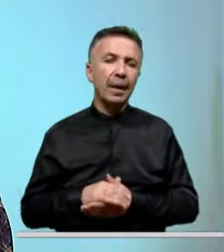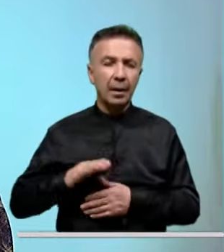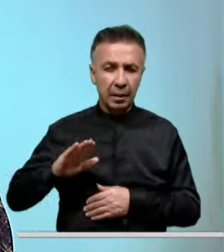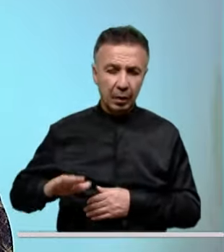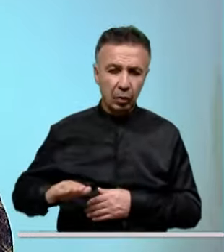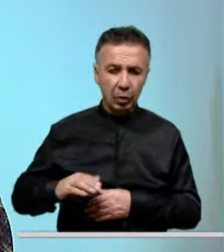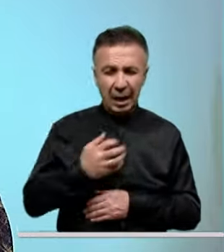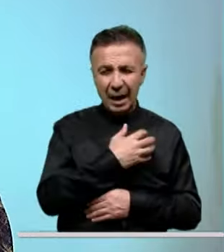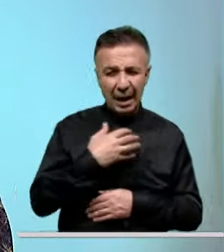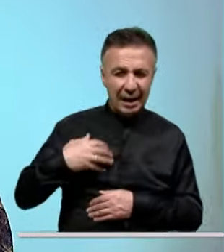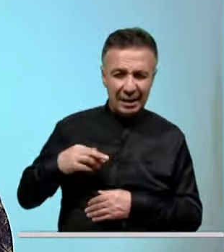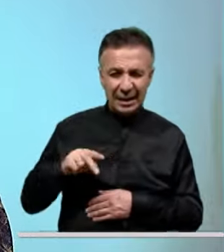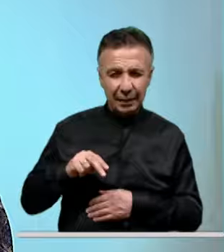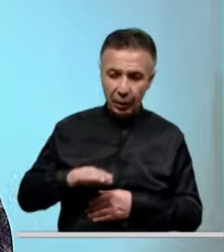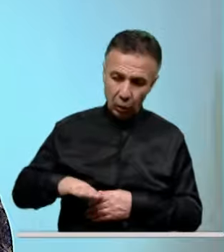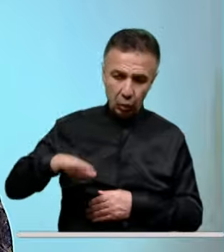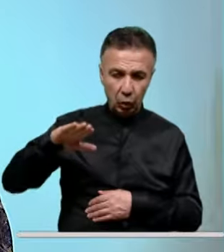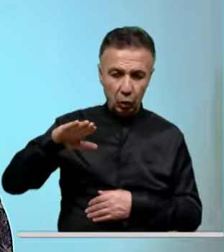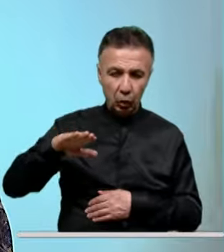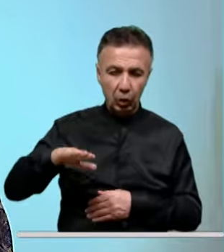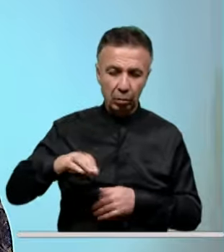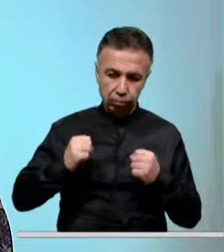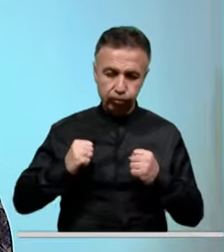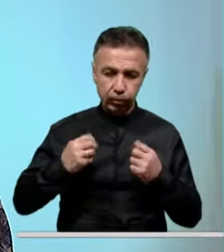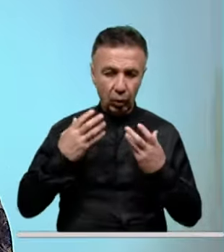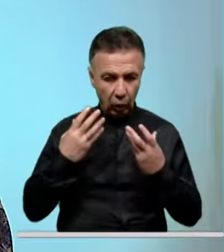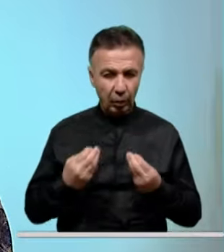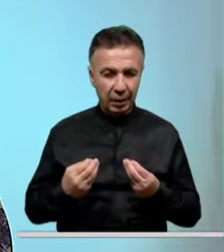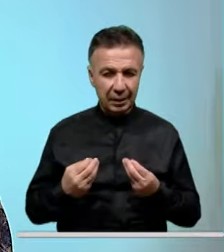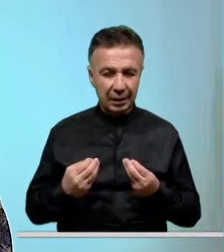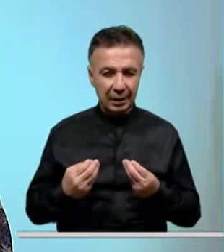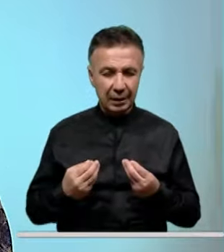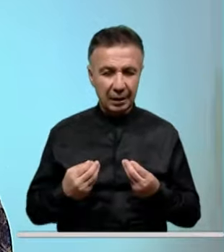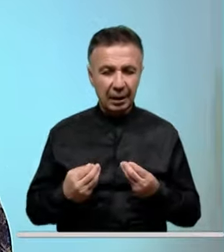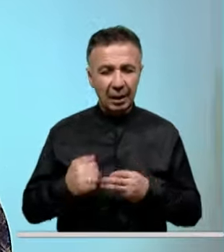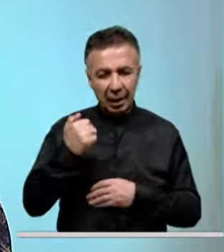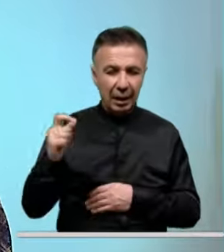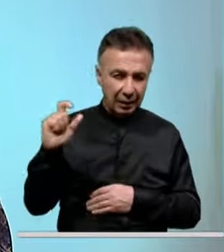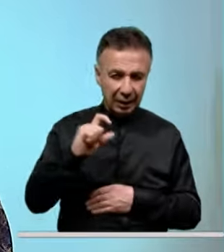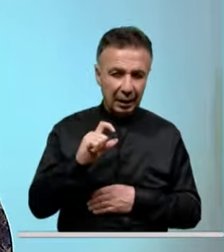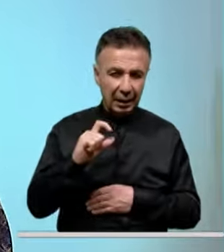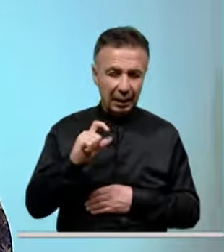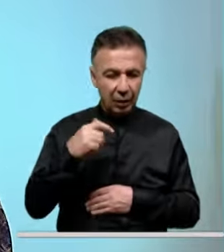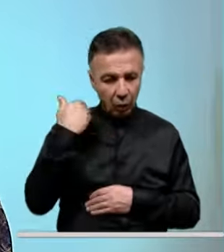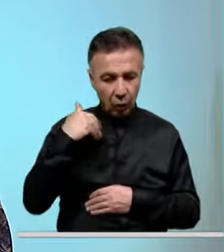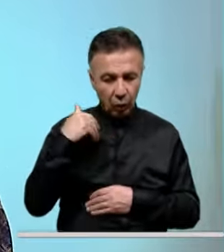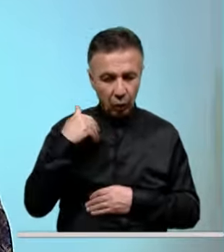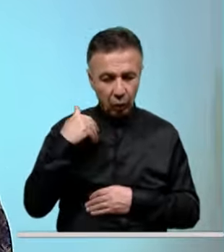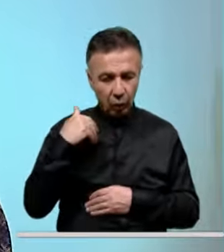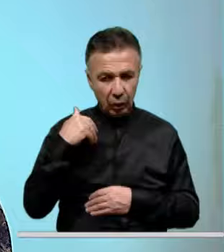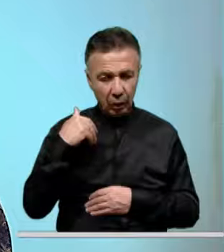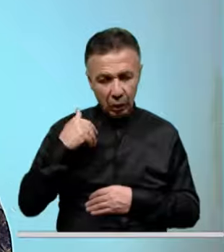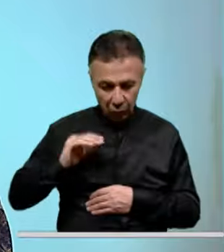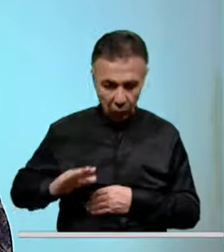yavrusunun annesi kadar gösterişli, besili, gelişmiş olması kaydıyla 6 aylık koyun, kuzu da